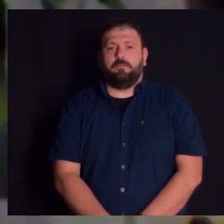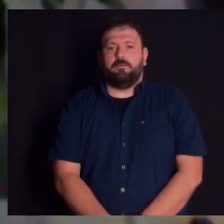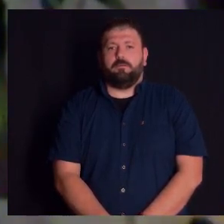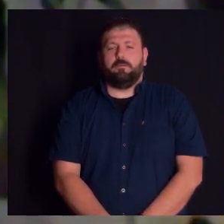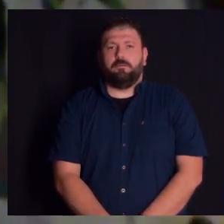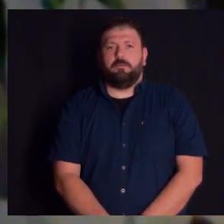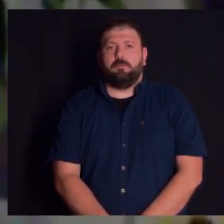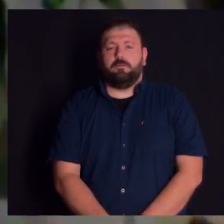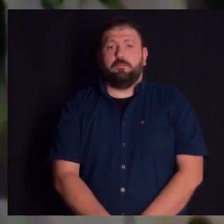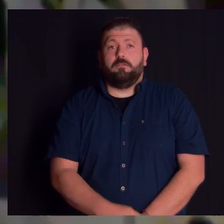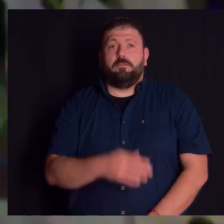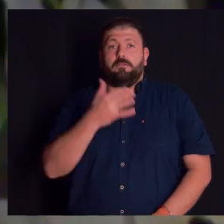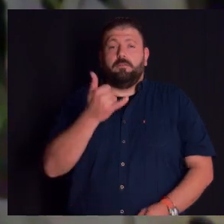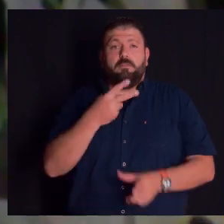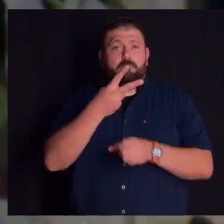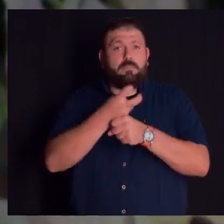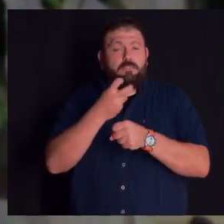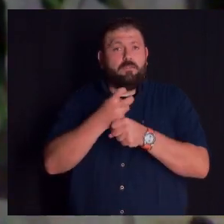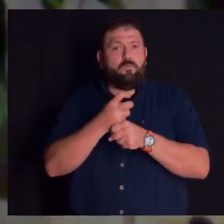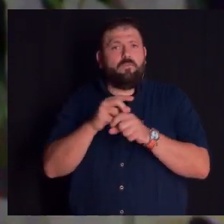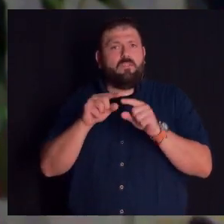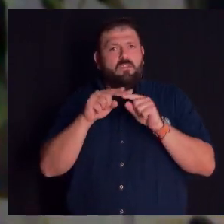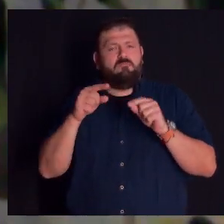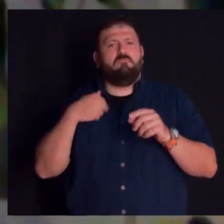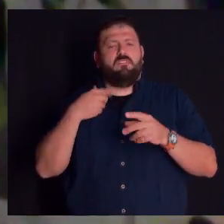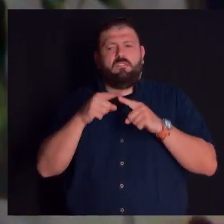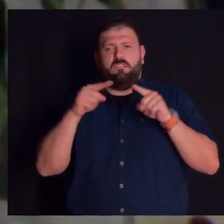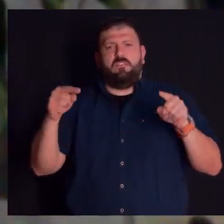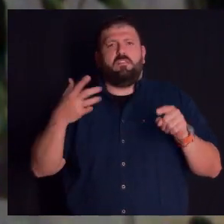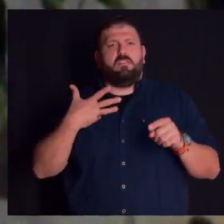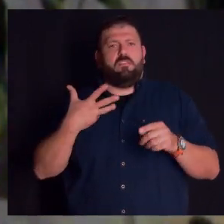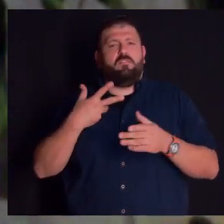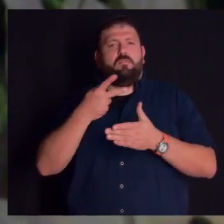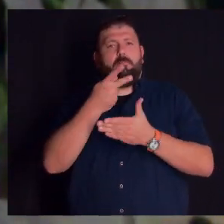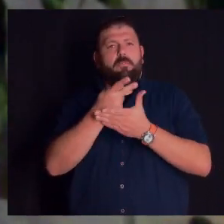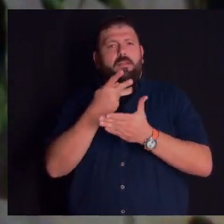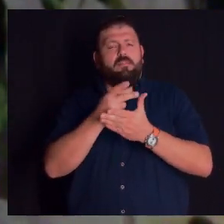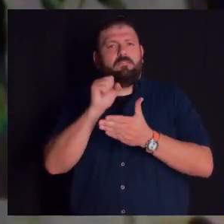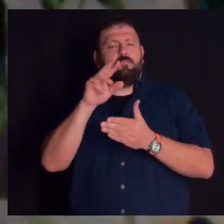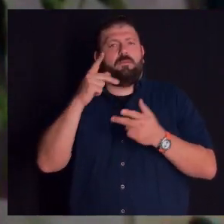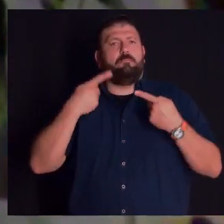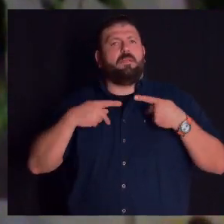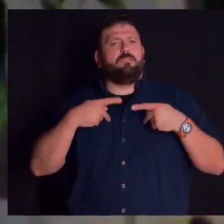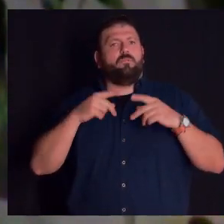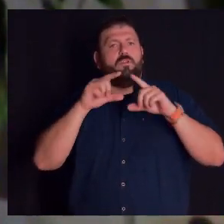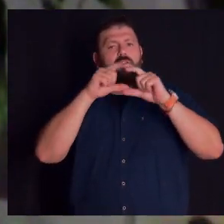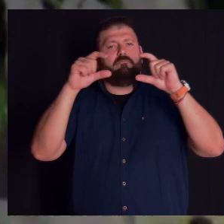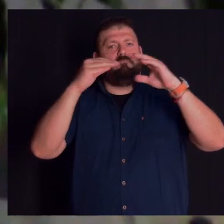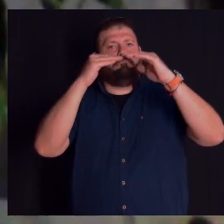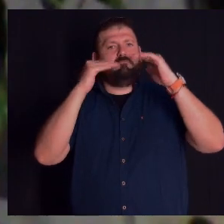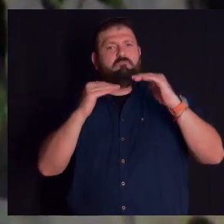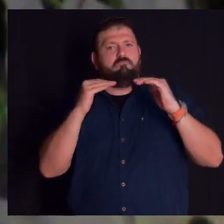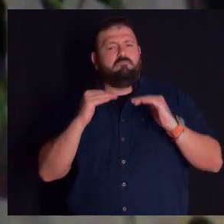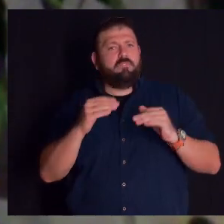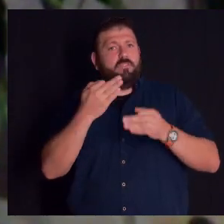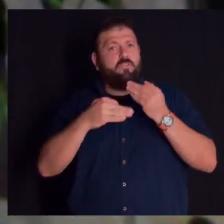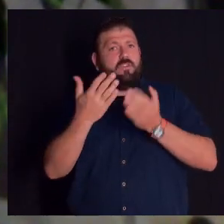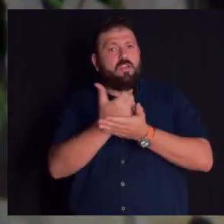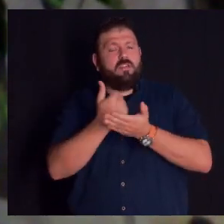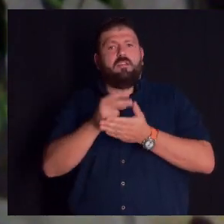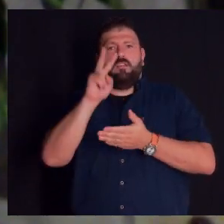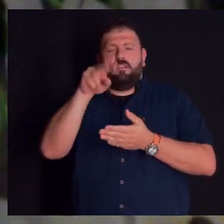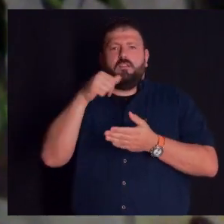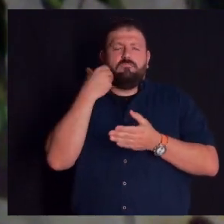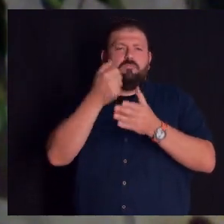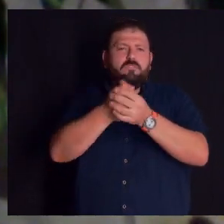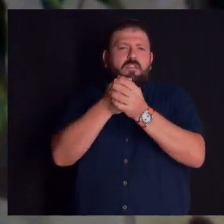привет. And in my second line, I have two Supreme Silvers, and I want to